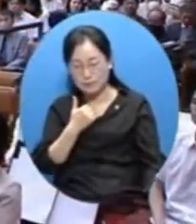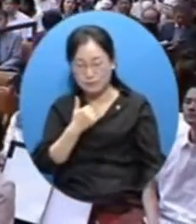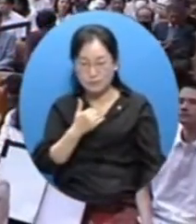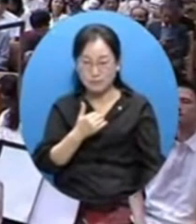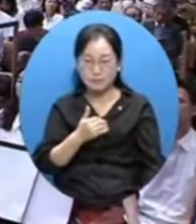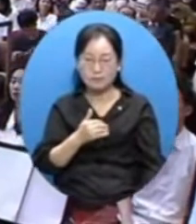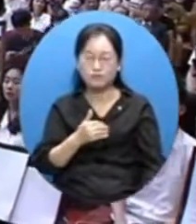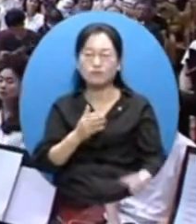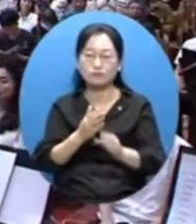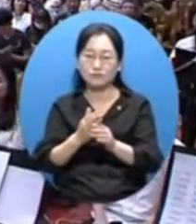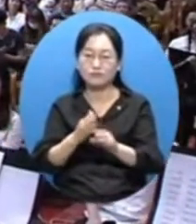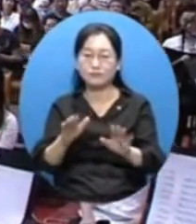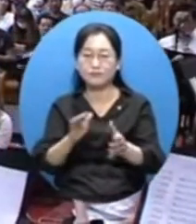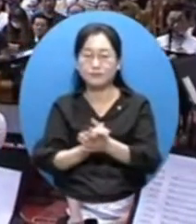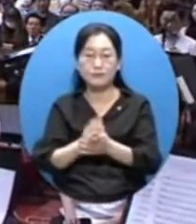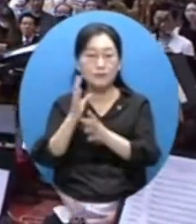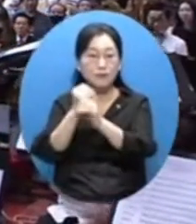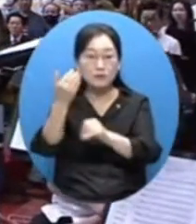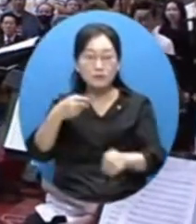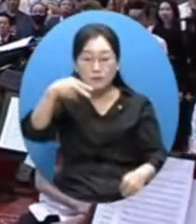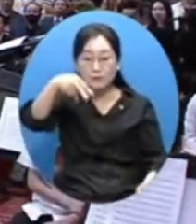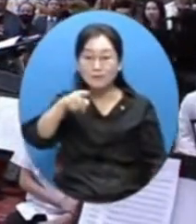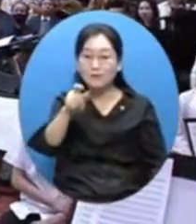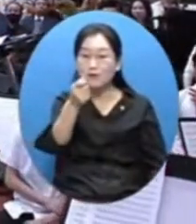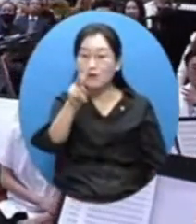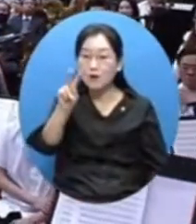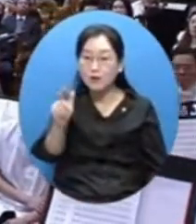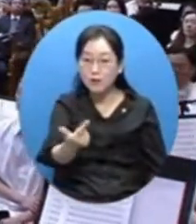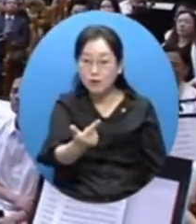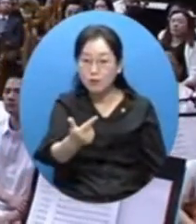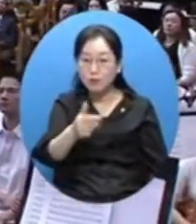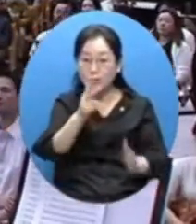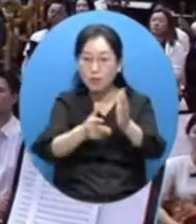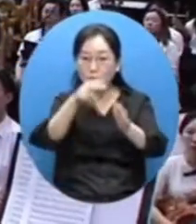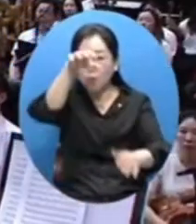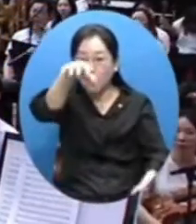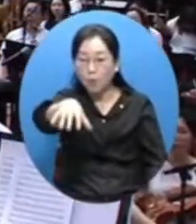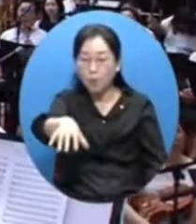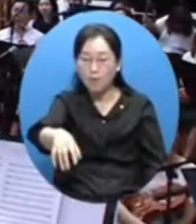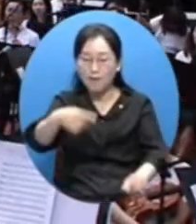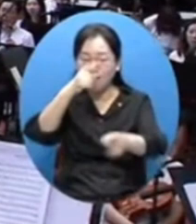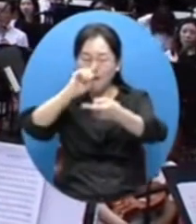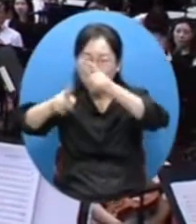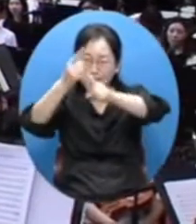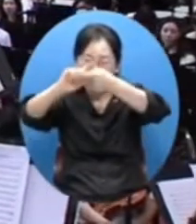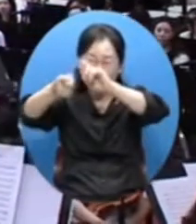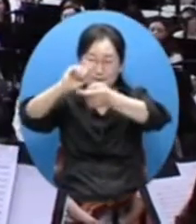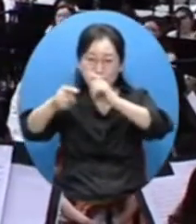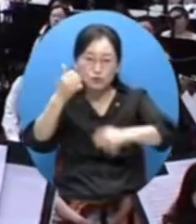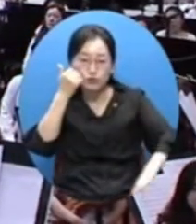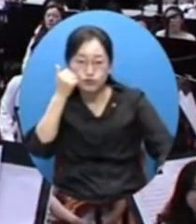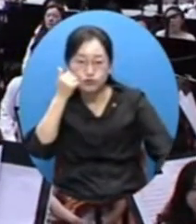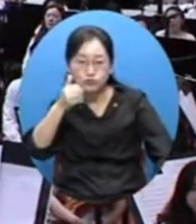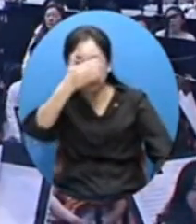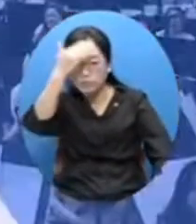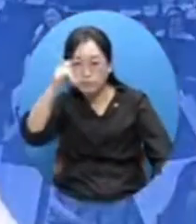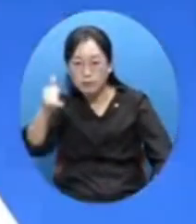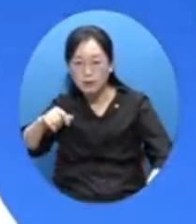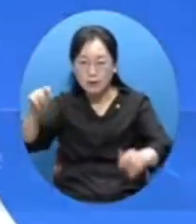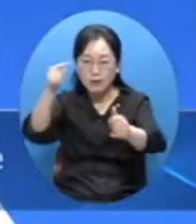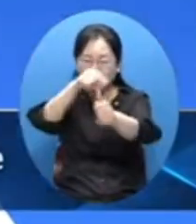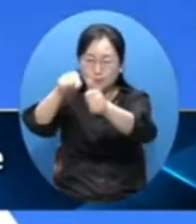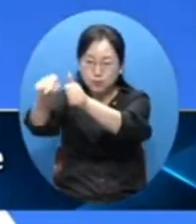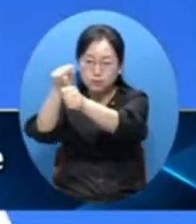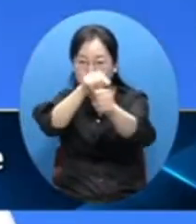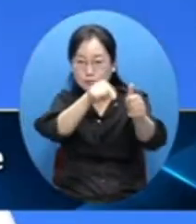얼마 전 서현역 앞에서 칼을 휘두르는 한 청년으로 여러 사람이 죽고 다쳤습니다. 그는